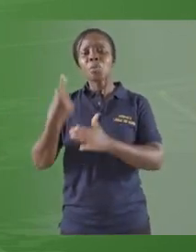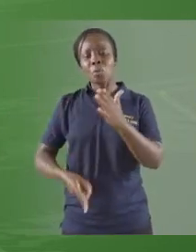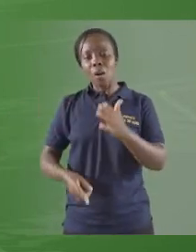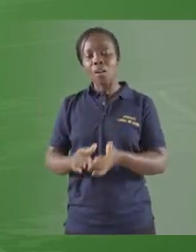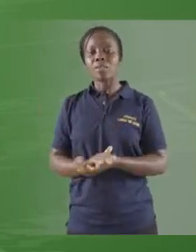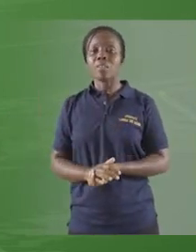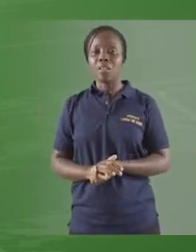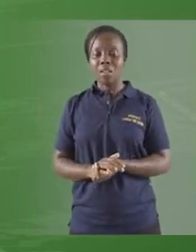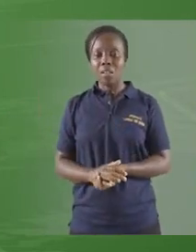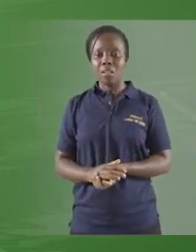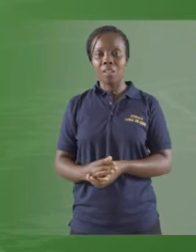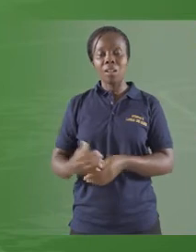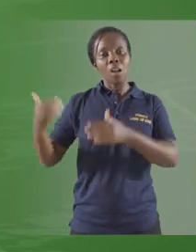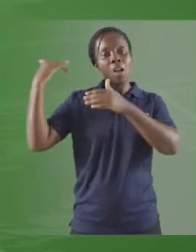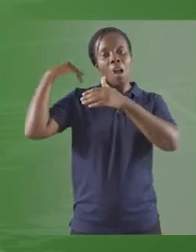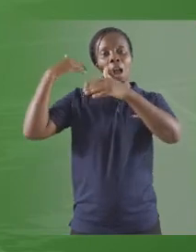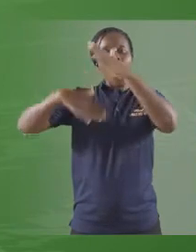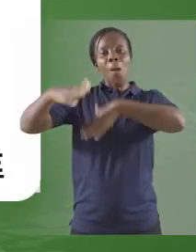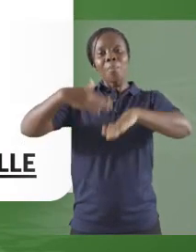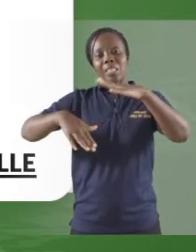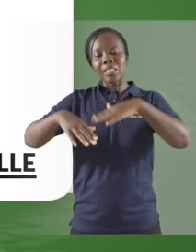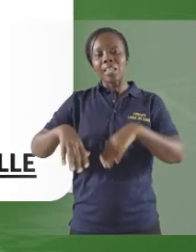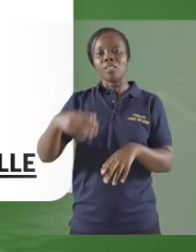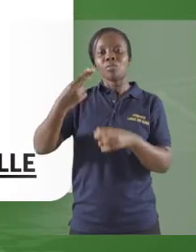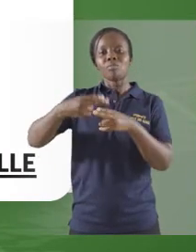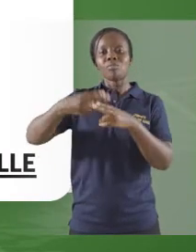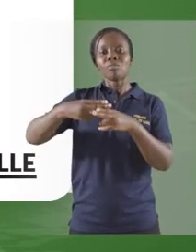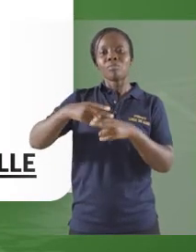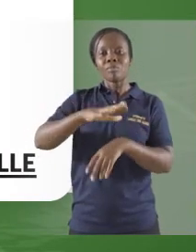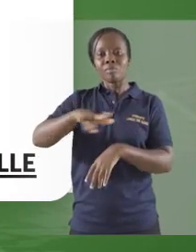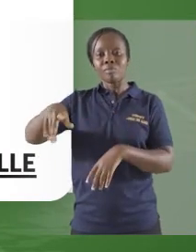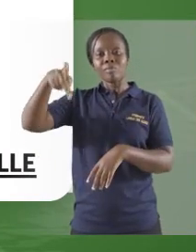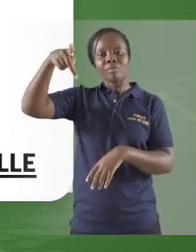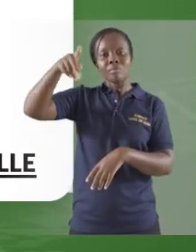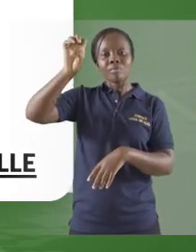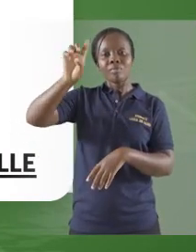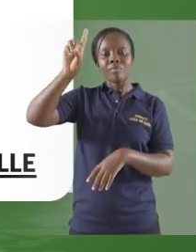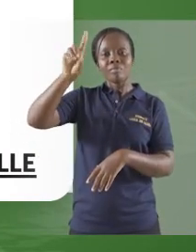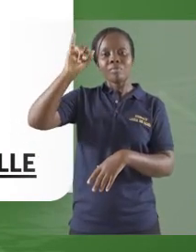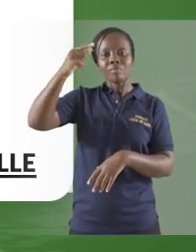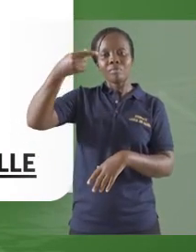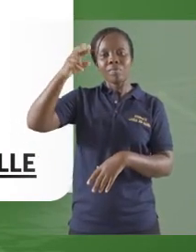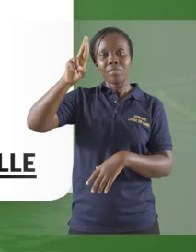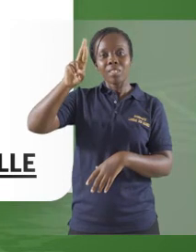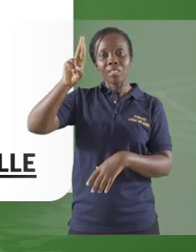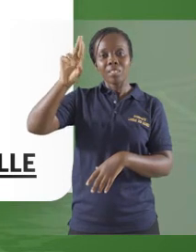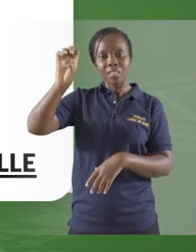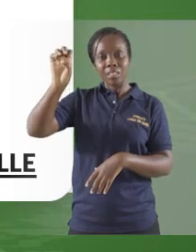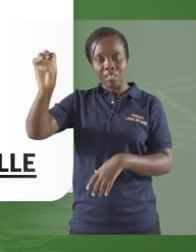le pédigré obtenu. Et ce pédigré que vous voyez là